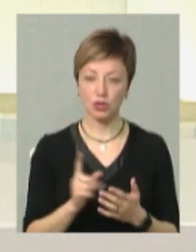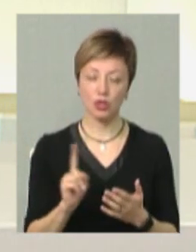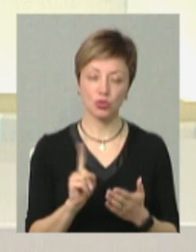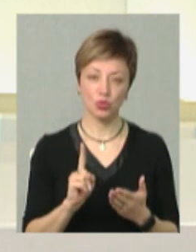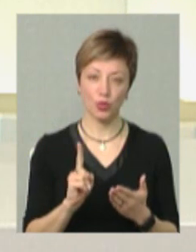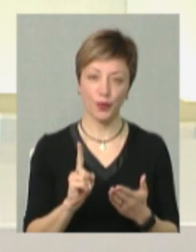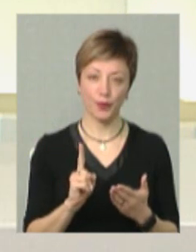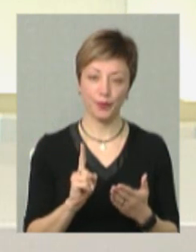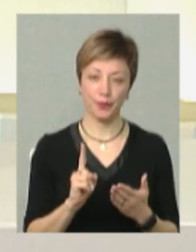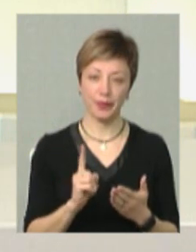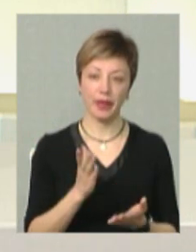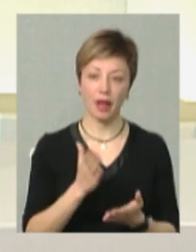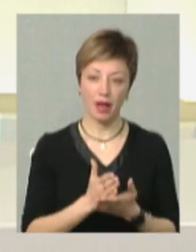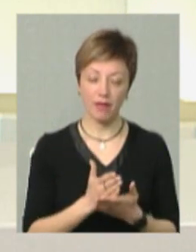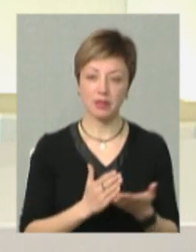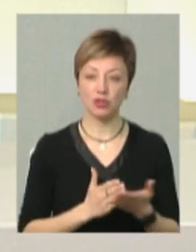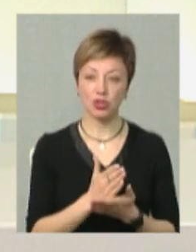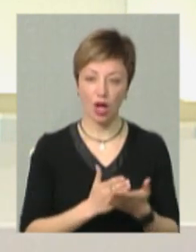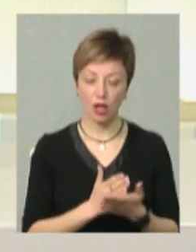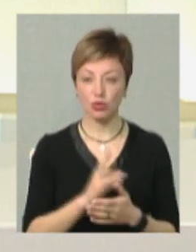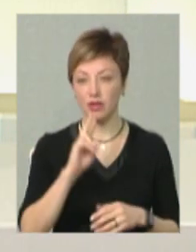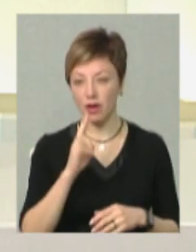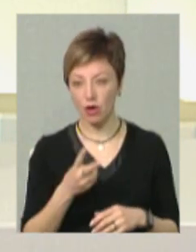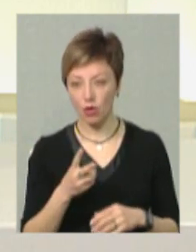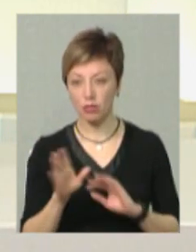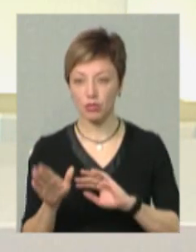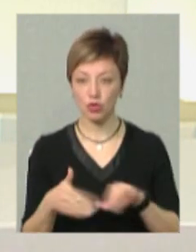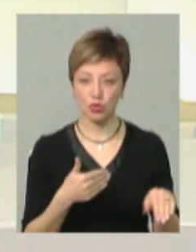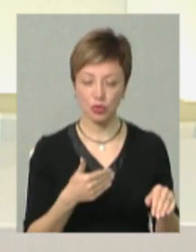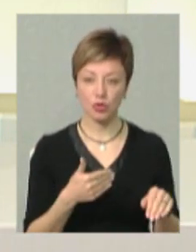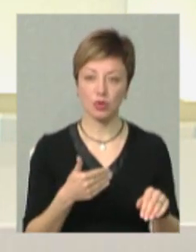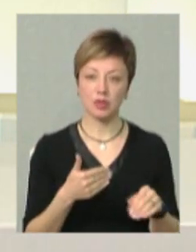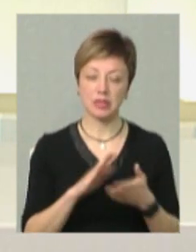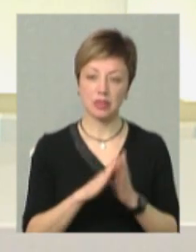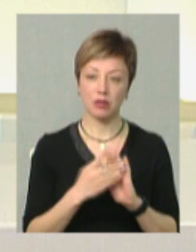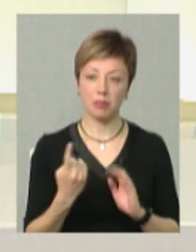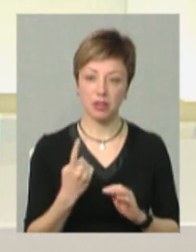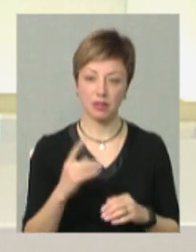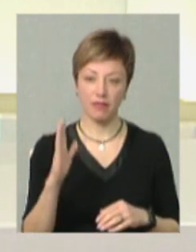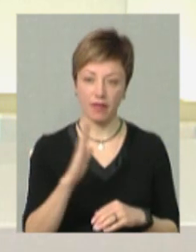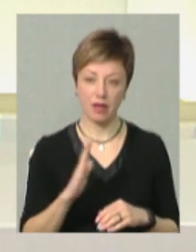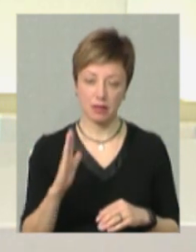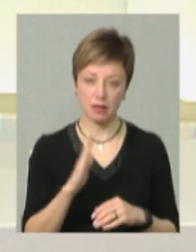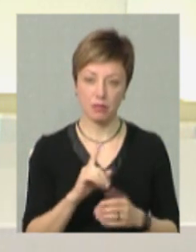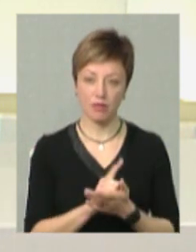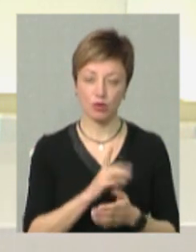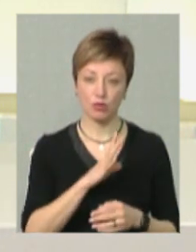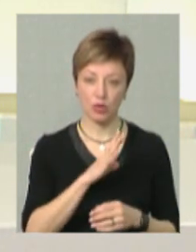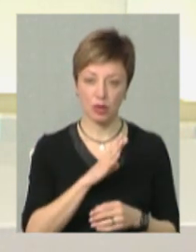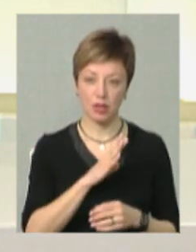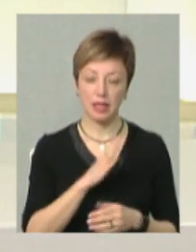що наявність стажу, чи 2 роки, які пройшло, станом на 1 березня. Тобто повинна